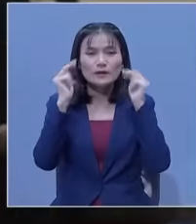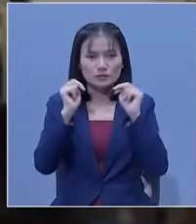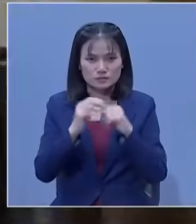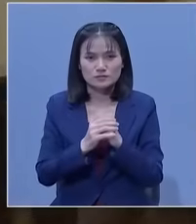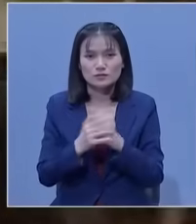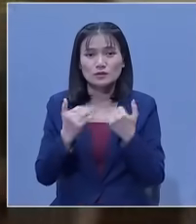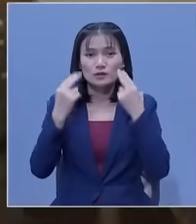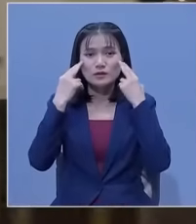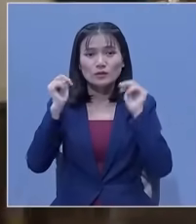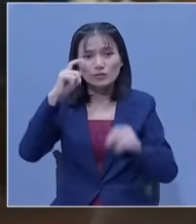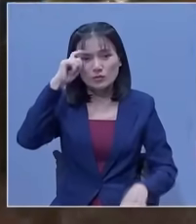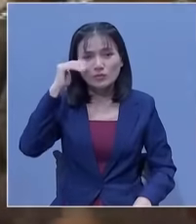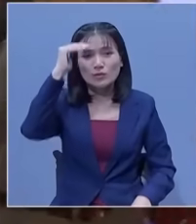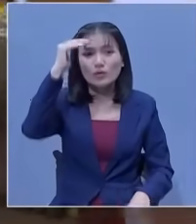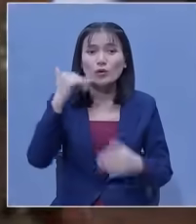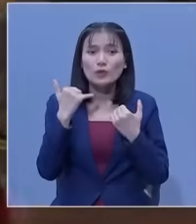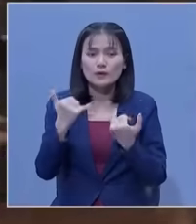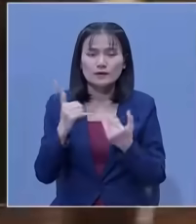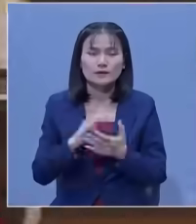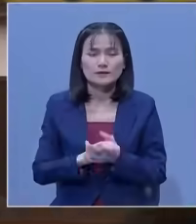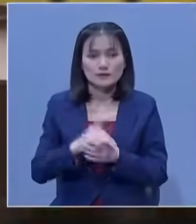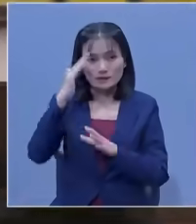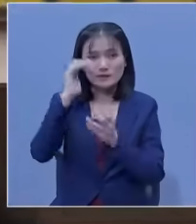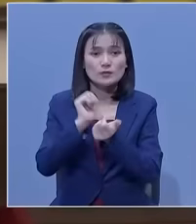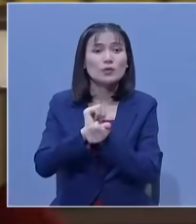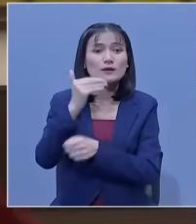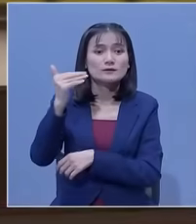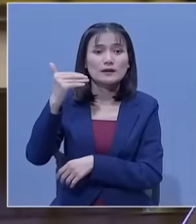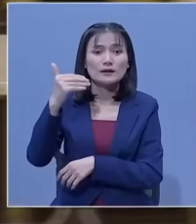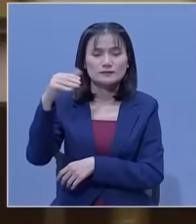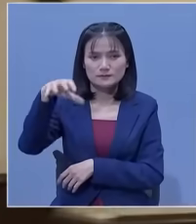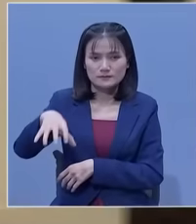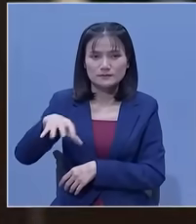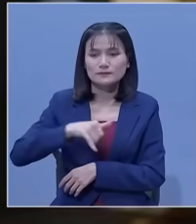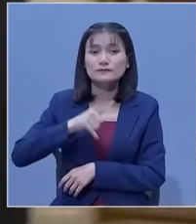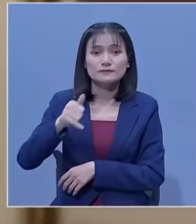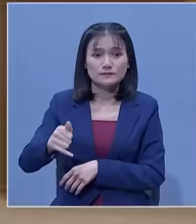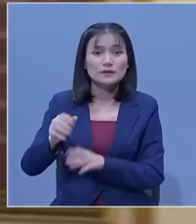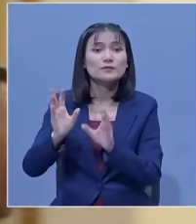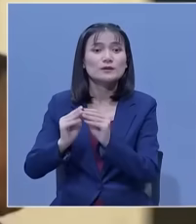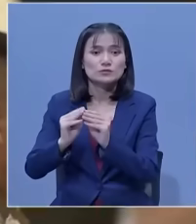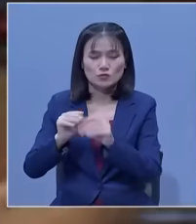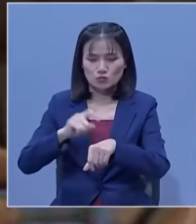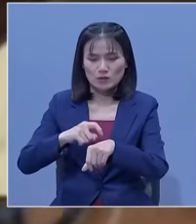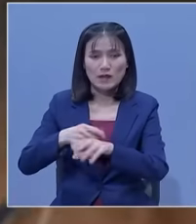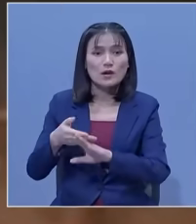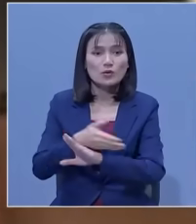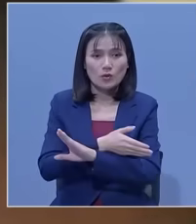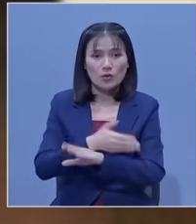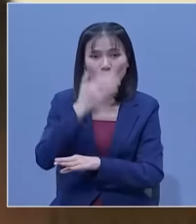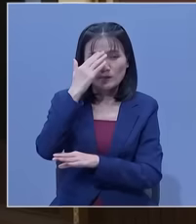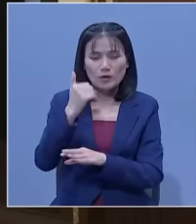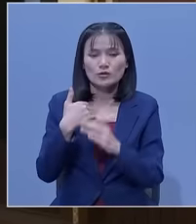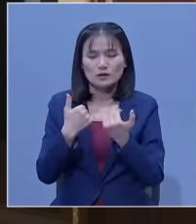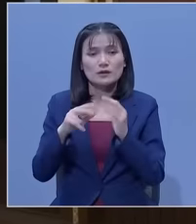เดินทางเข้ามาประชุมที่สำนักงานตำรวจแห่งชาติตั้งแต่เช้ามากำหนดเวลาด้วยเพื่อที่จะมอบนโยบายบริหารราชการ